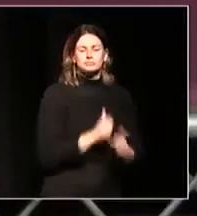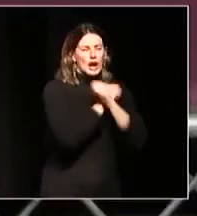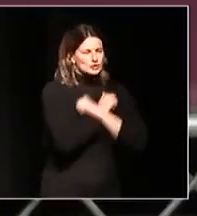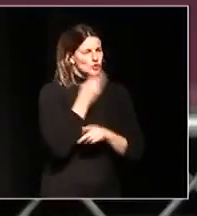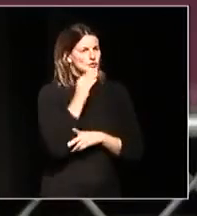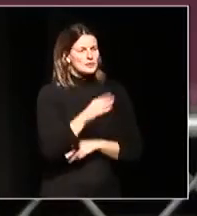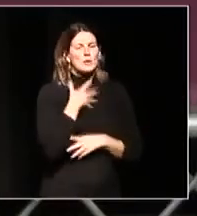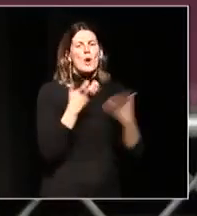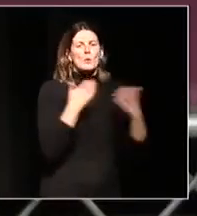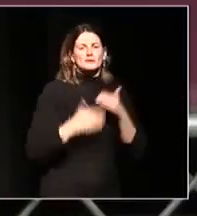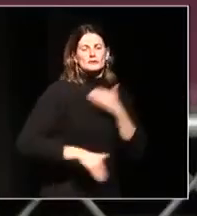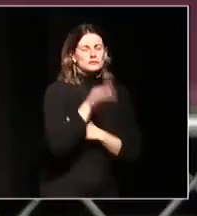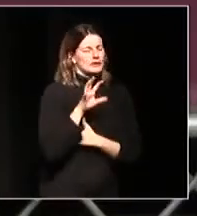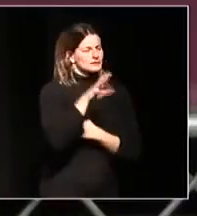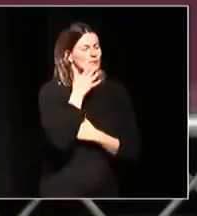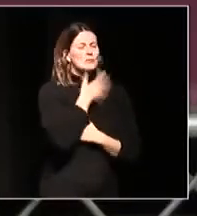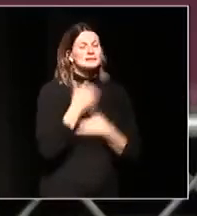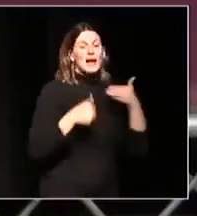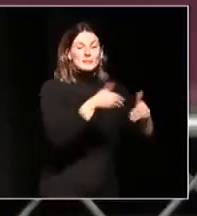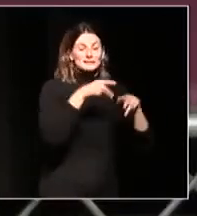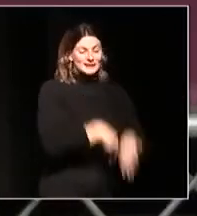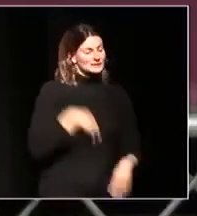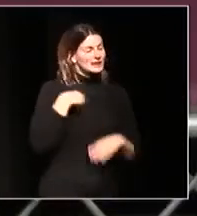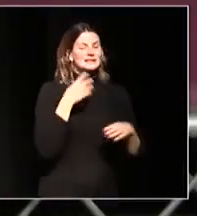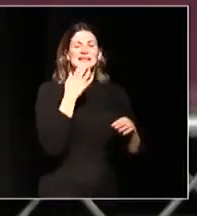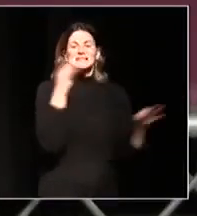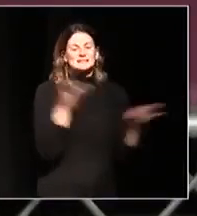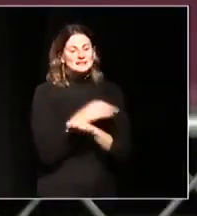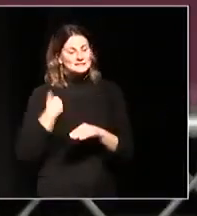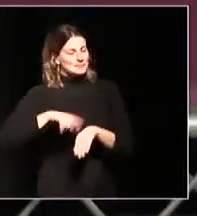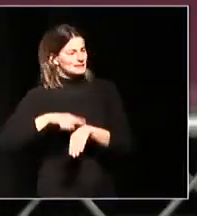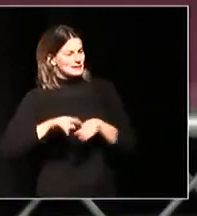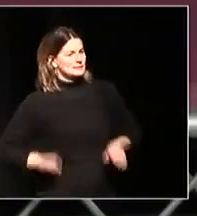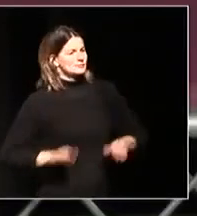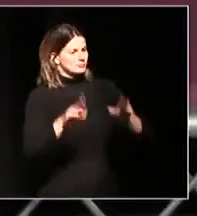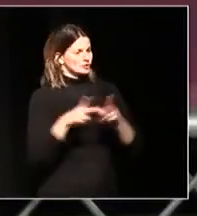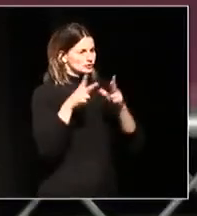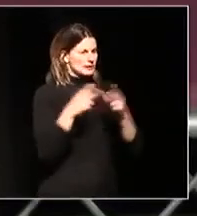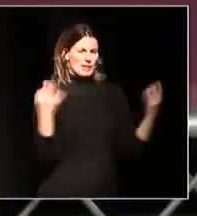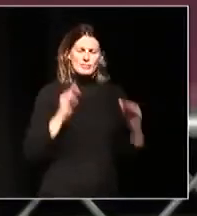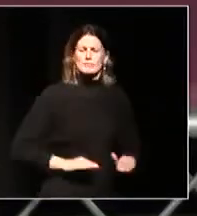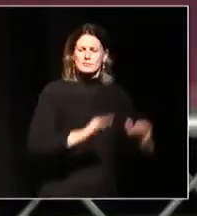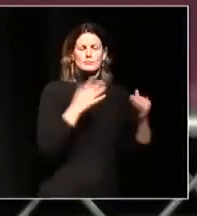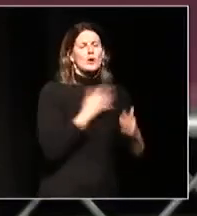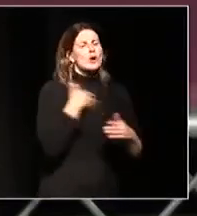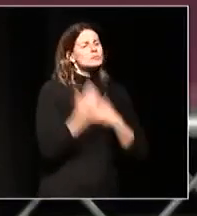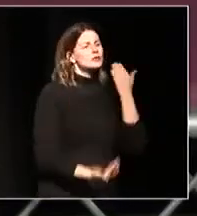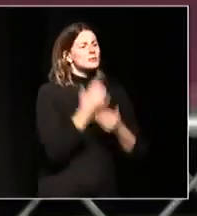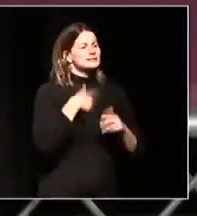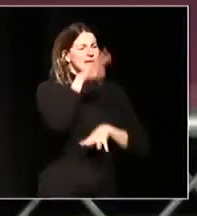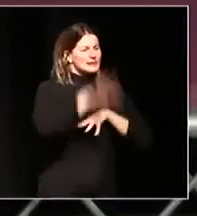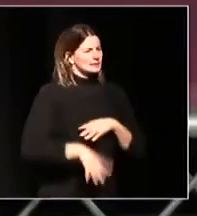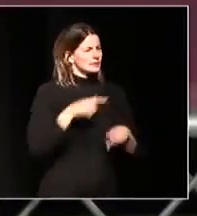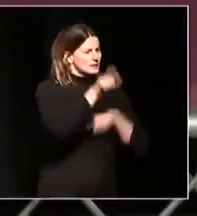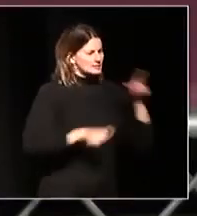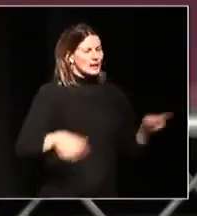país. No s'avança nacionalment si no s'avança socialment. Volem posar en marxa la Catalunya de la gent i només hi ha